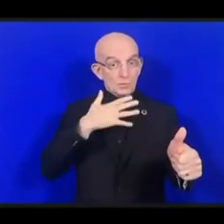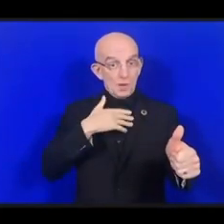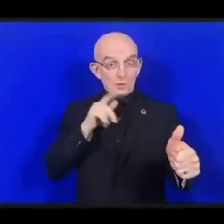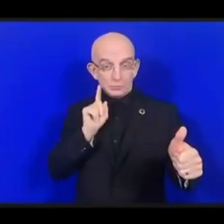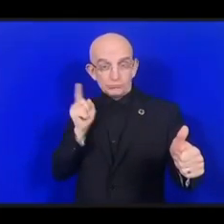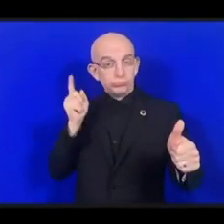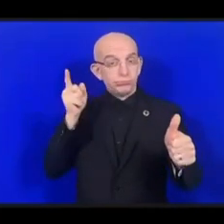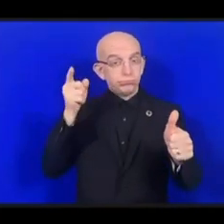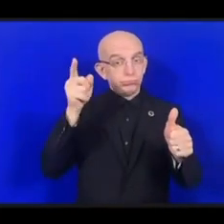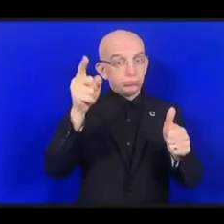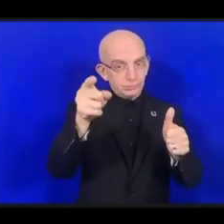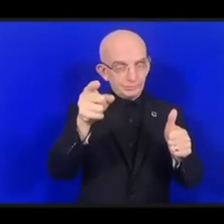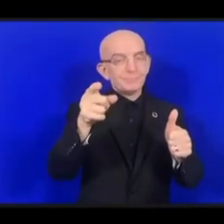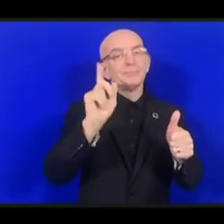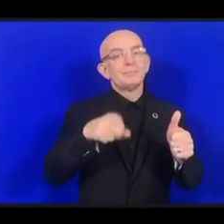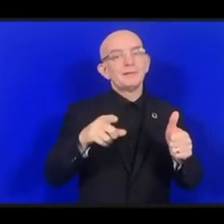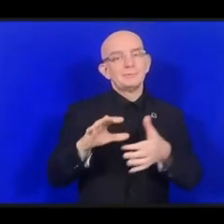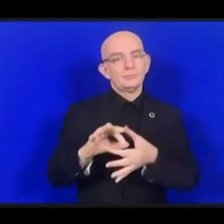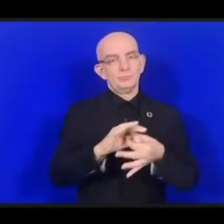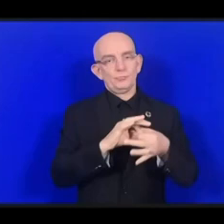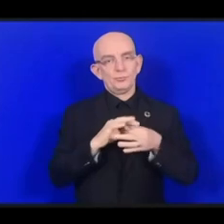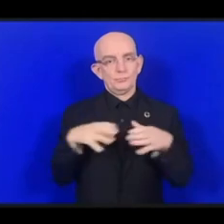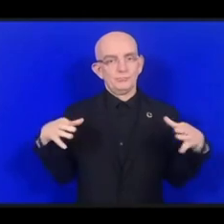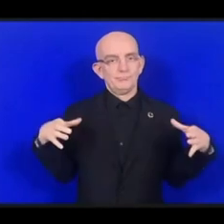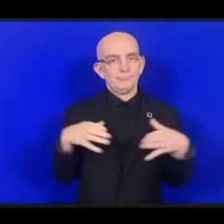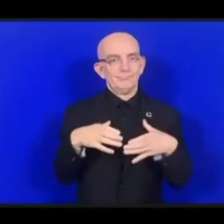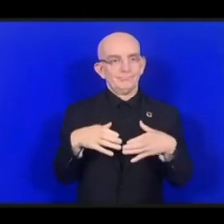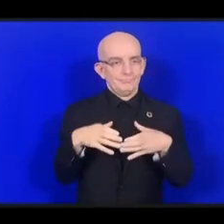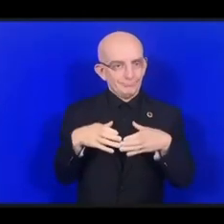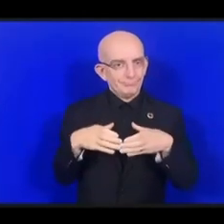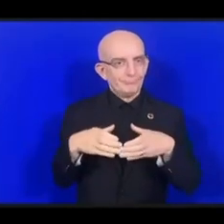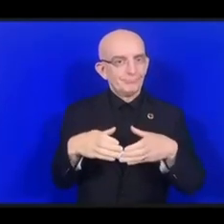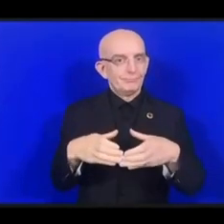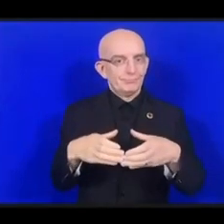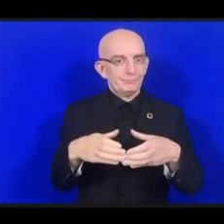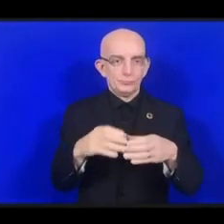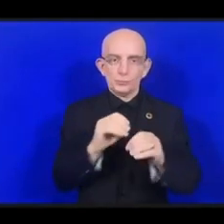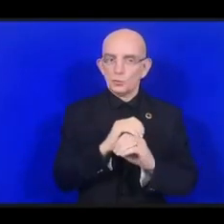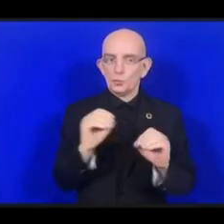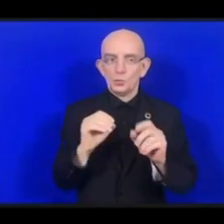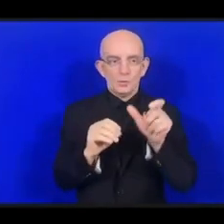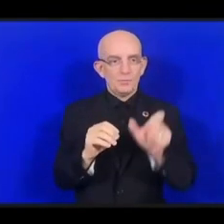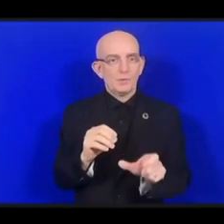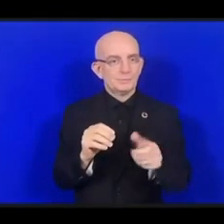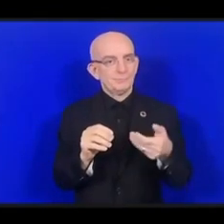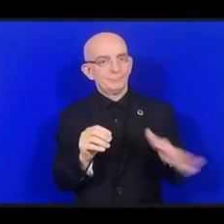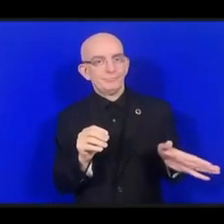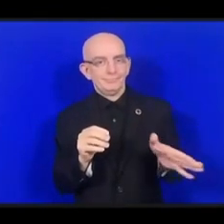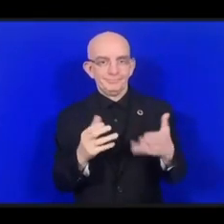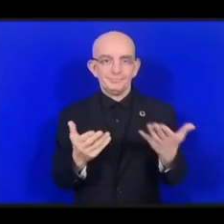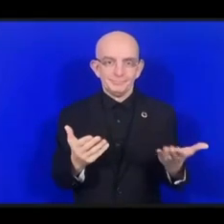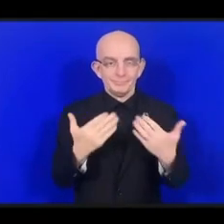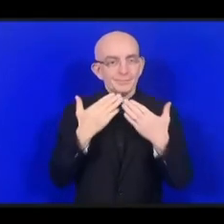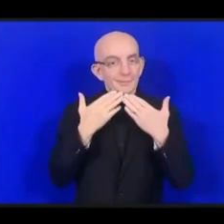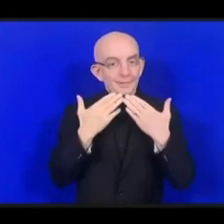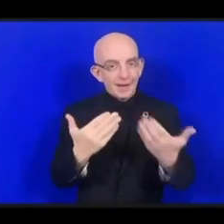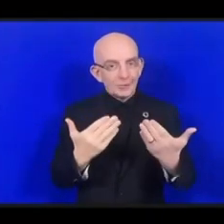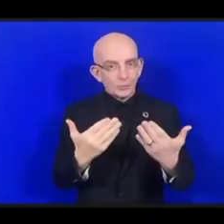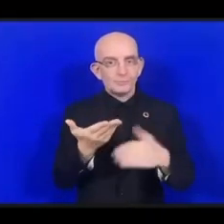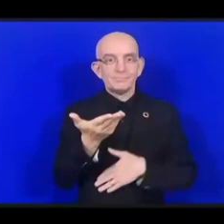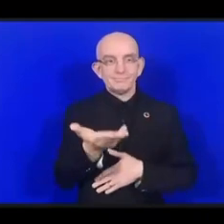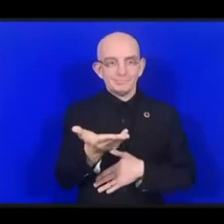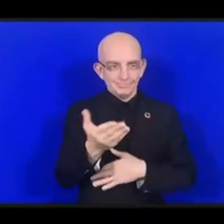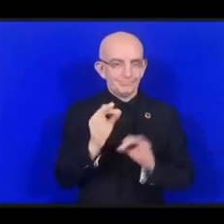اردت ان تذهب بسرعه او ترحل بسرعه فاذهب لوحدك واذا اردت ان تقطع مسافه اطول فاذهب في